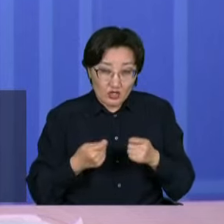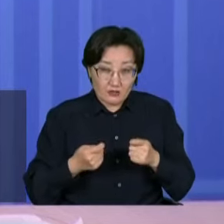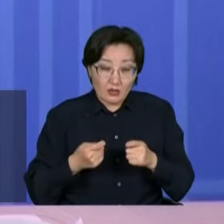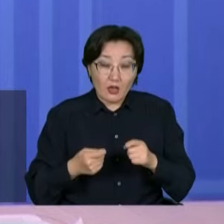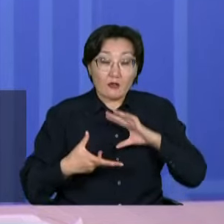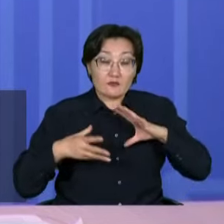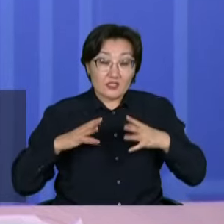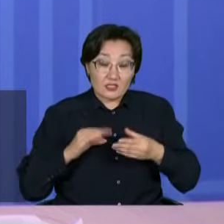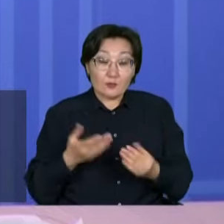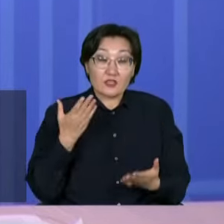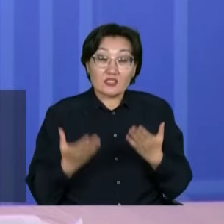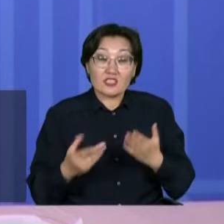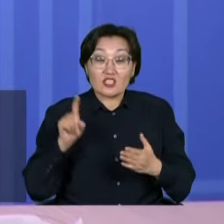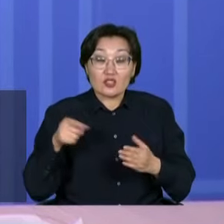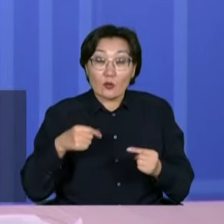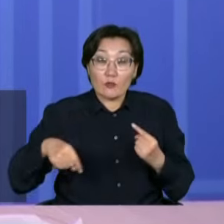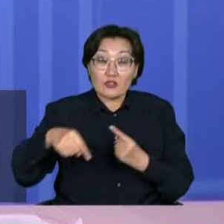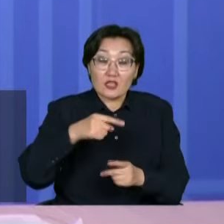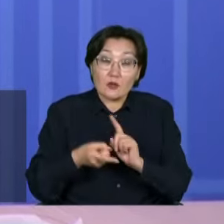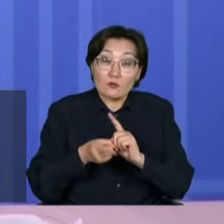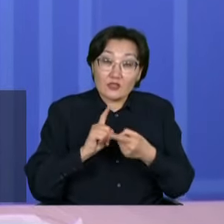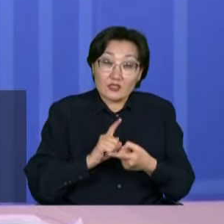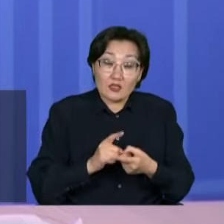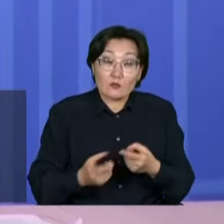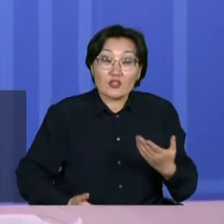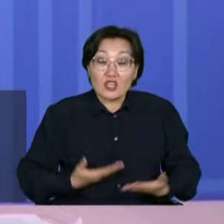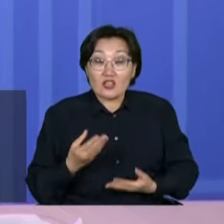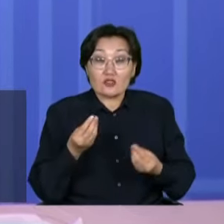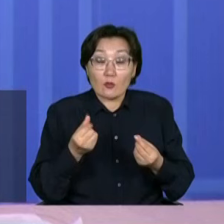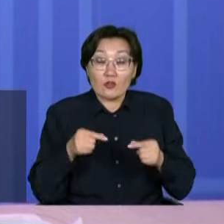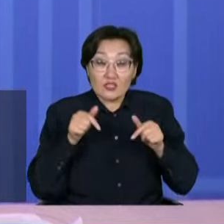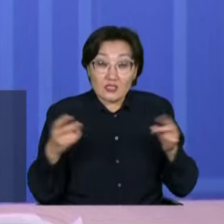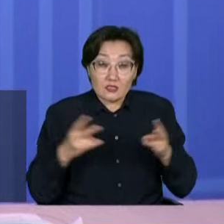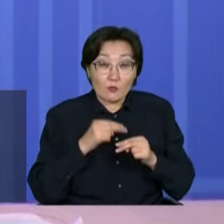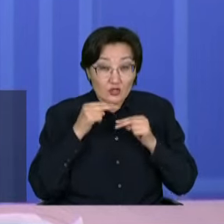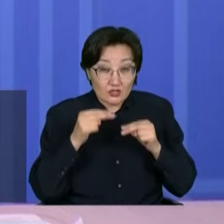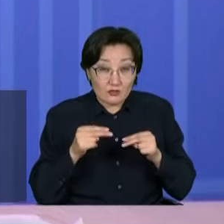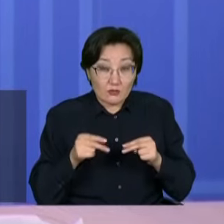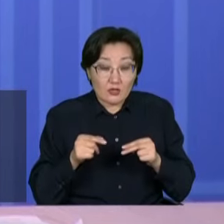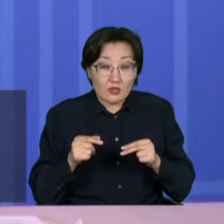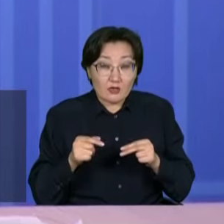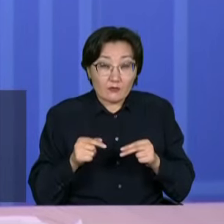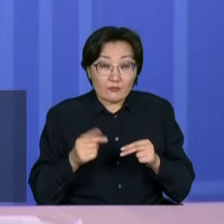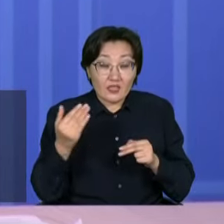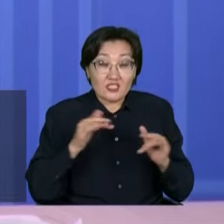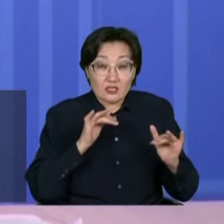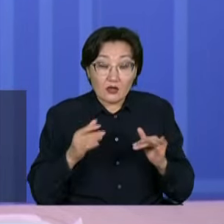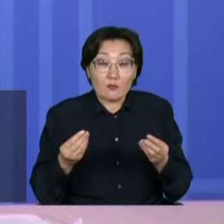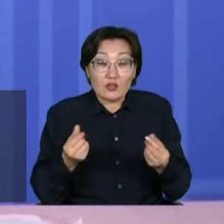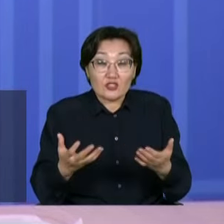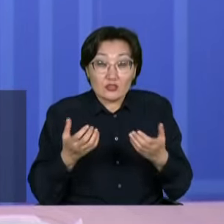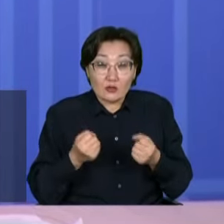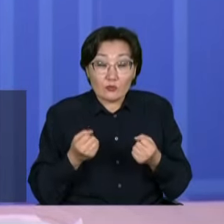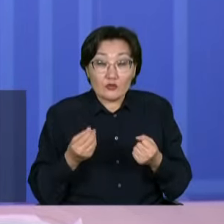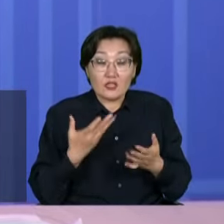В целом, даже если предприниматель перешел на наличные средства, здесь необходимо обратить внимание, что он интересен. Полученные средства